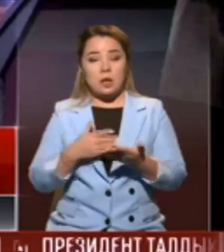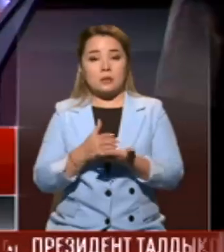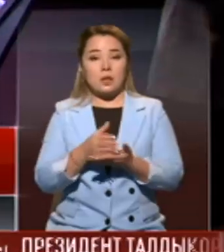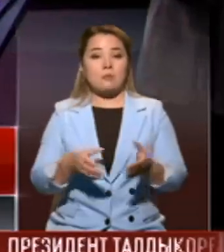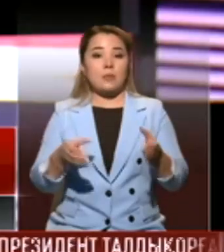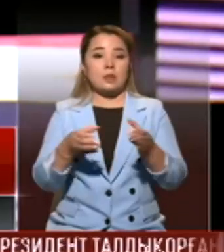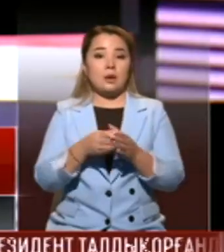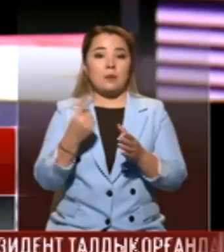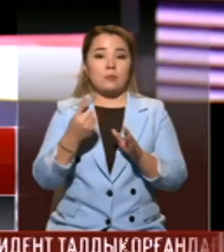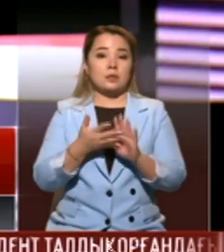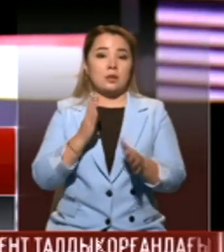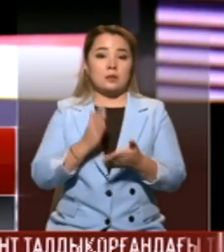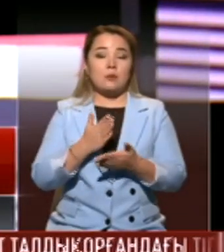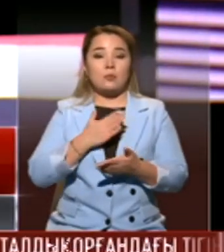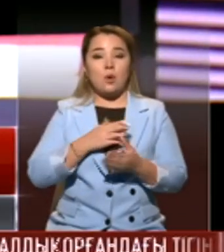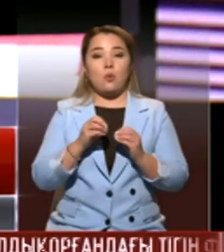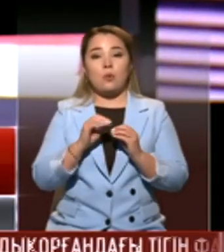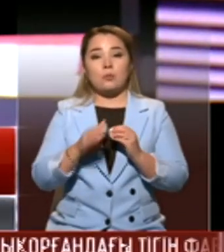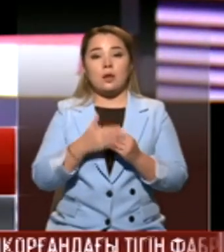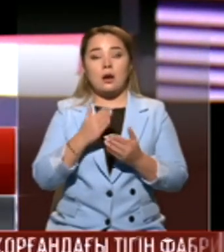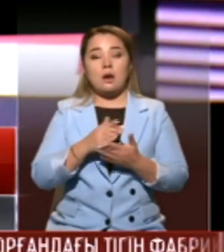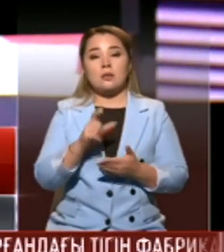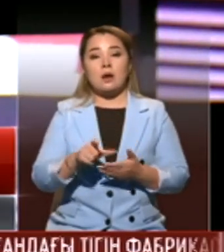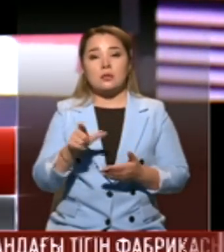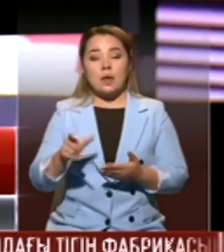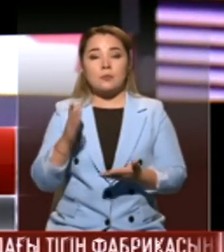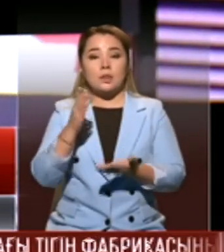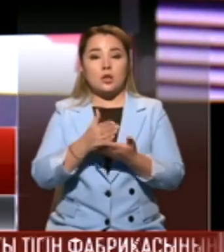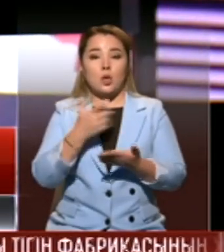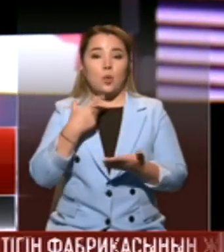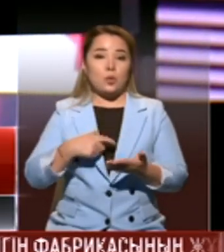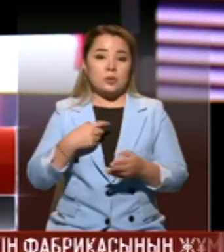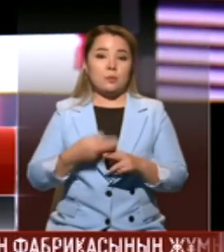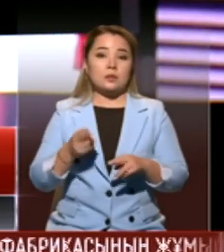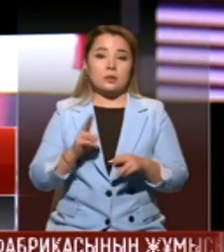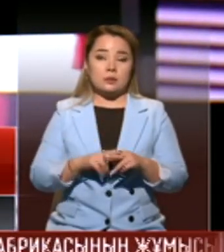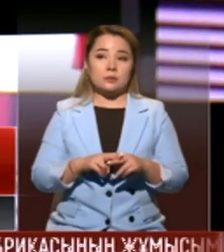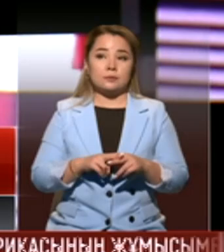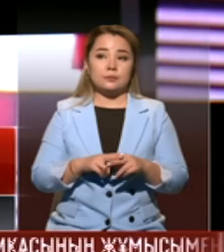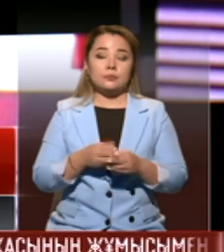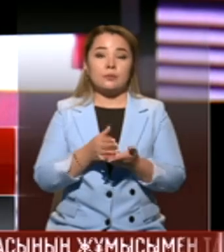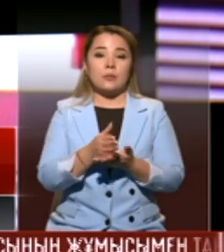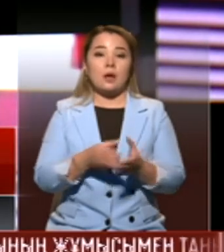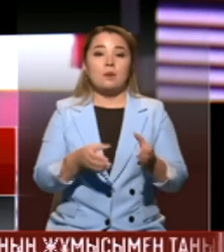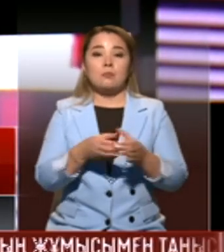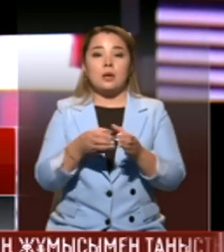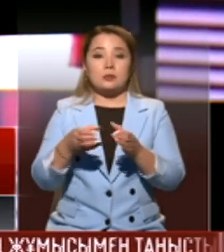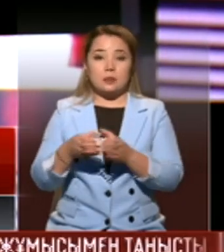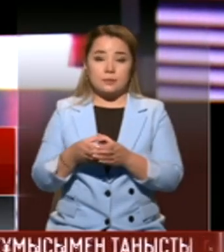саяси партия, біріншіден біз 10000 адам деген бізде ол тікелей өзіміздің саяси